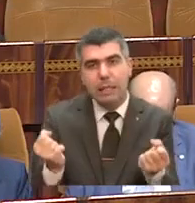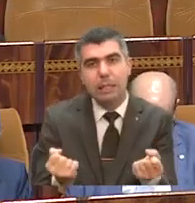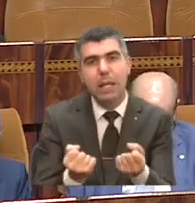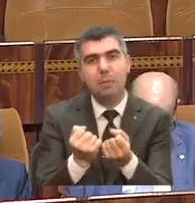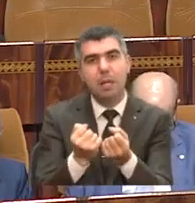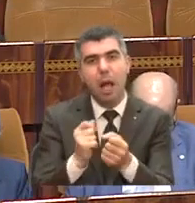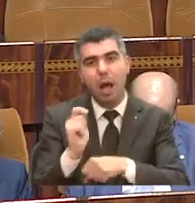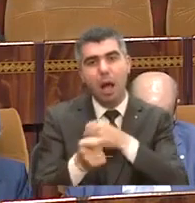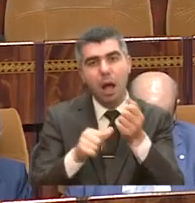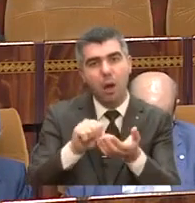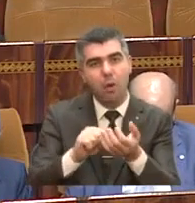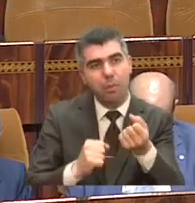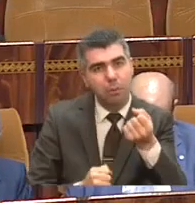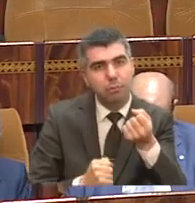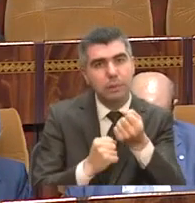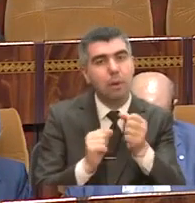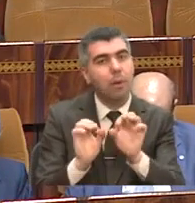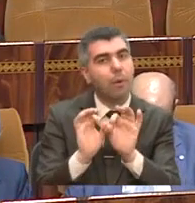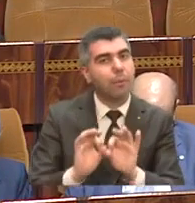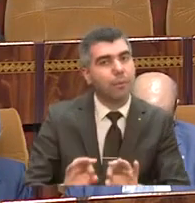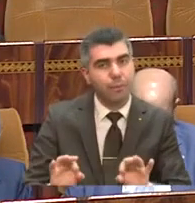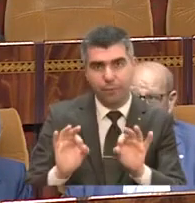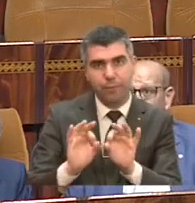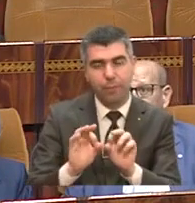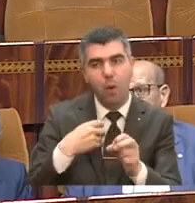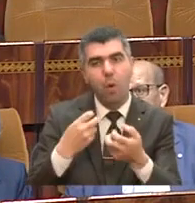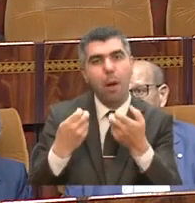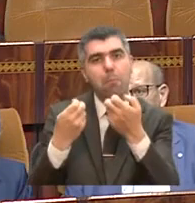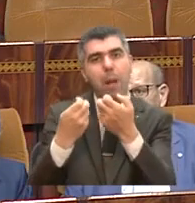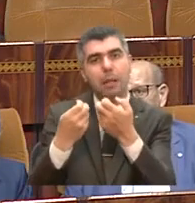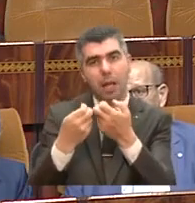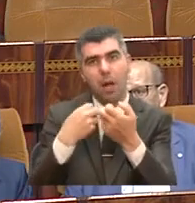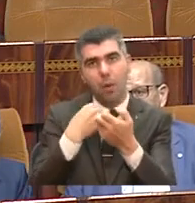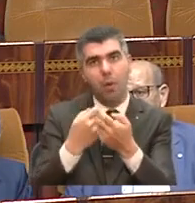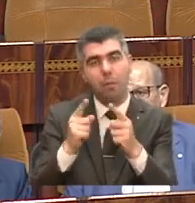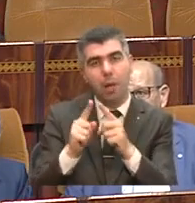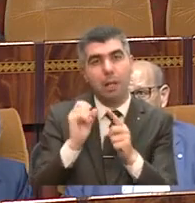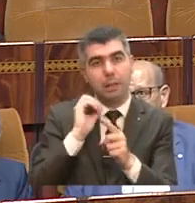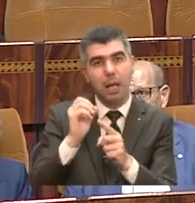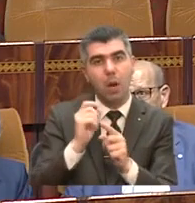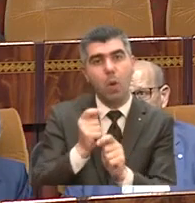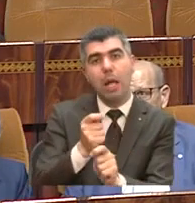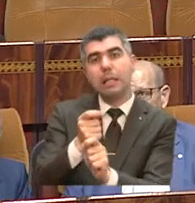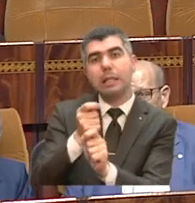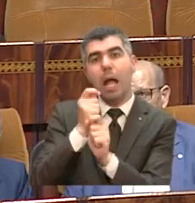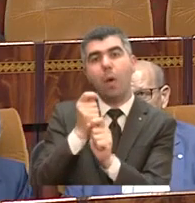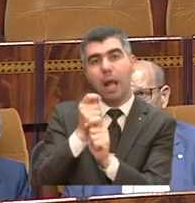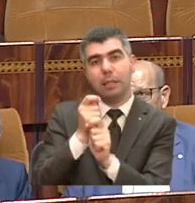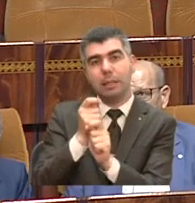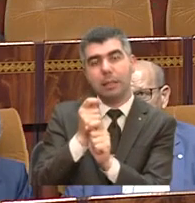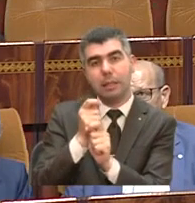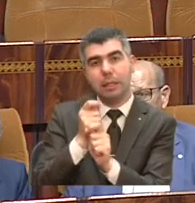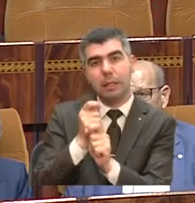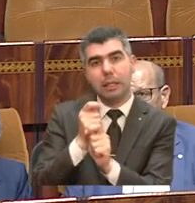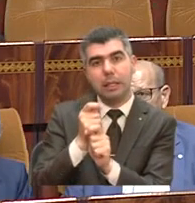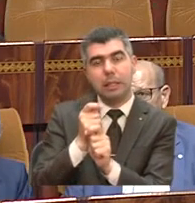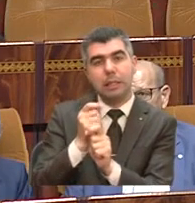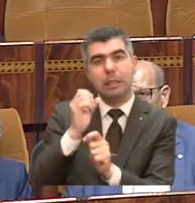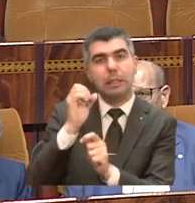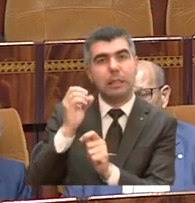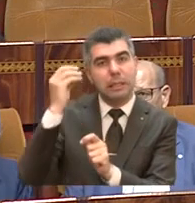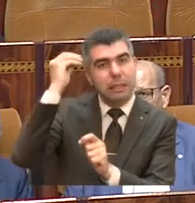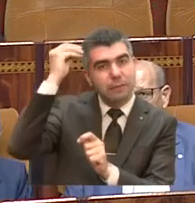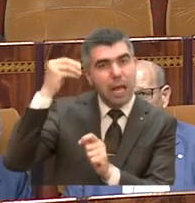المنشودة، كما هو الشأن بالنسبة للطريق الجهوية رقم 419 الرابطة بين تونات وشفشاون عبر جماعة ورزاق كيسان تفران